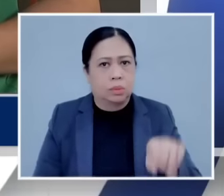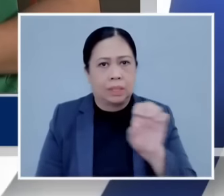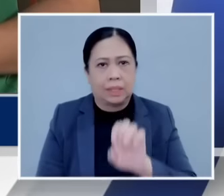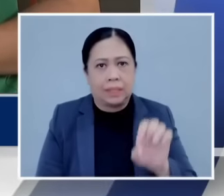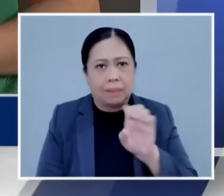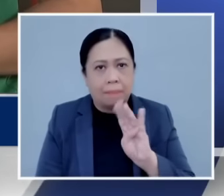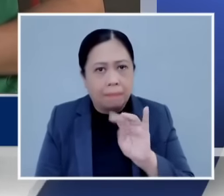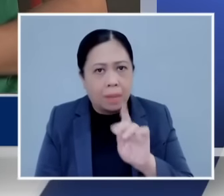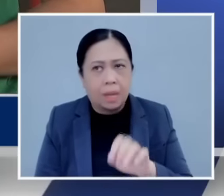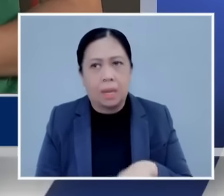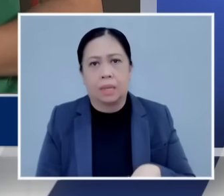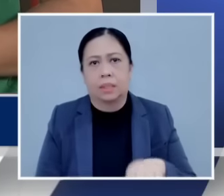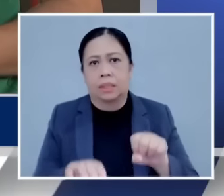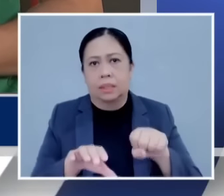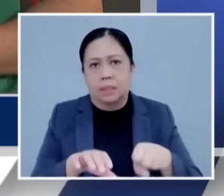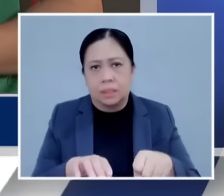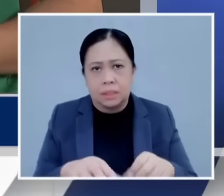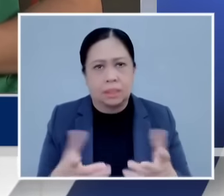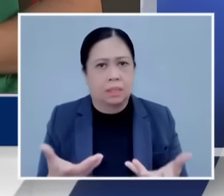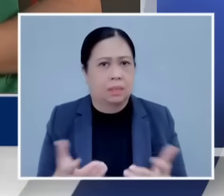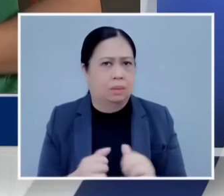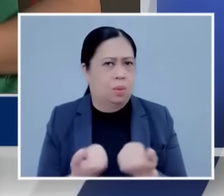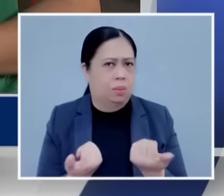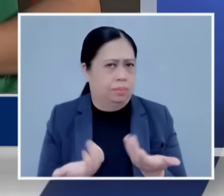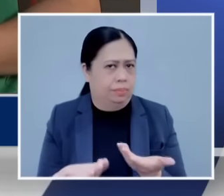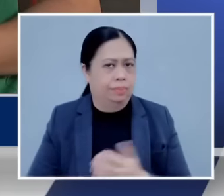mga tricycle sa mga pangunahing lansangan?